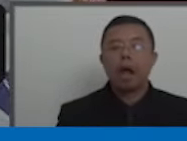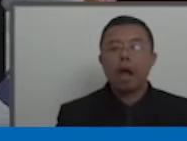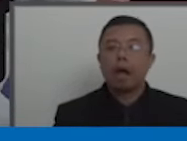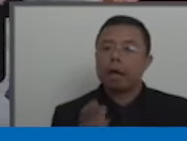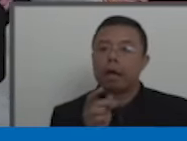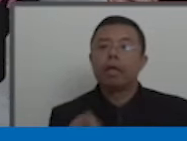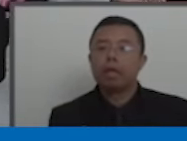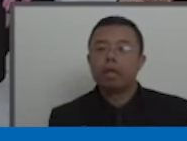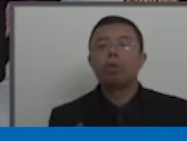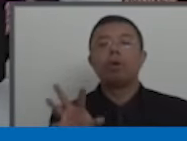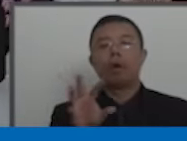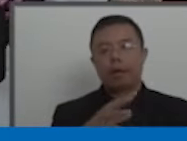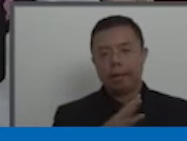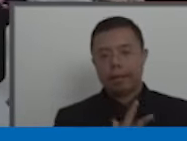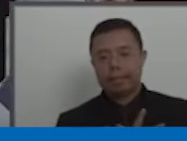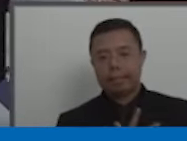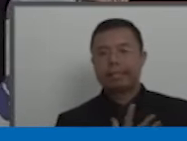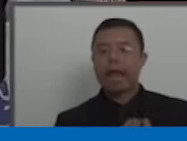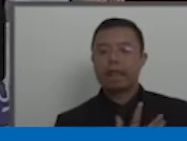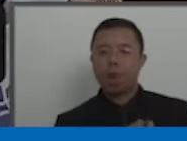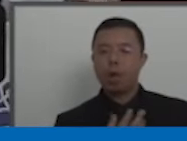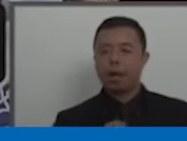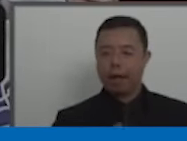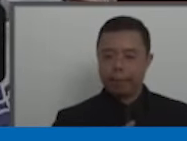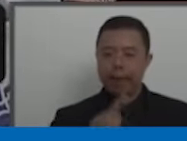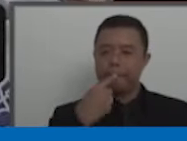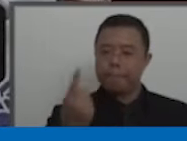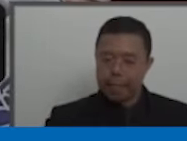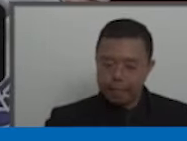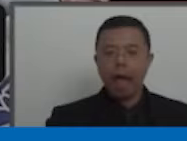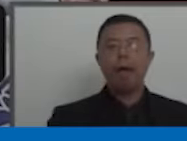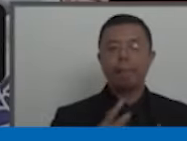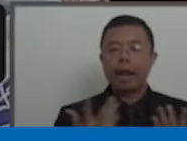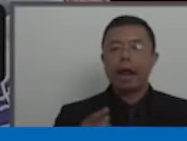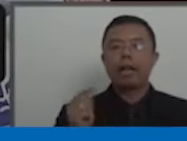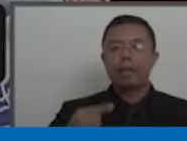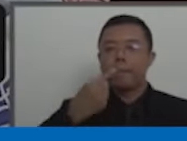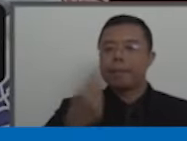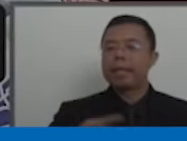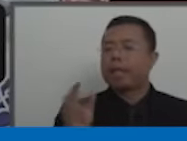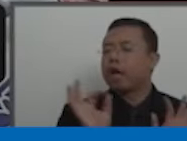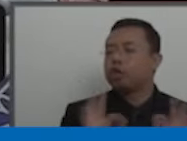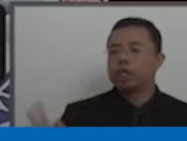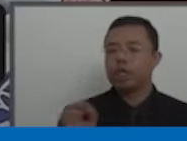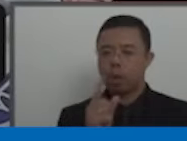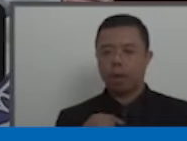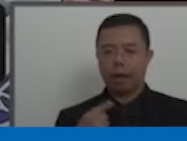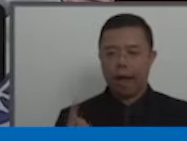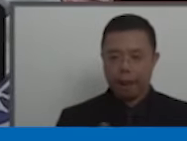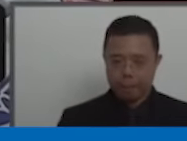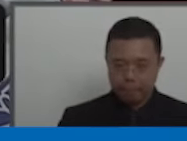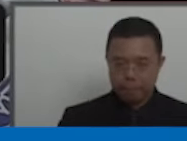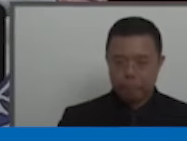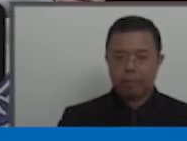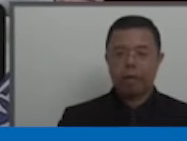detak jantung kami mandat rakyat adalah amanah Suci buat kami dan